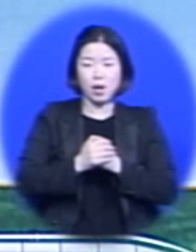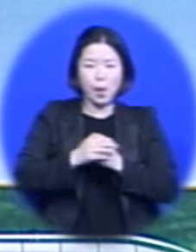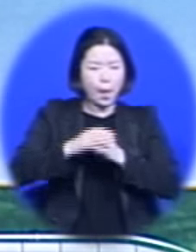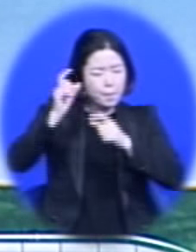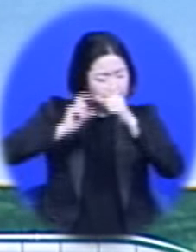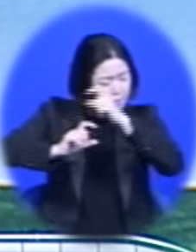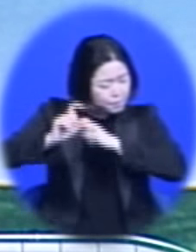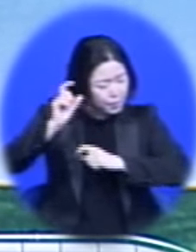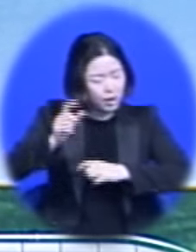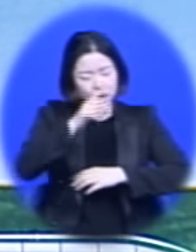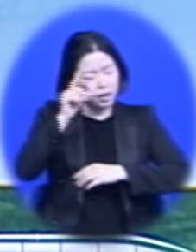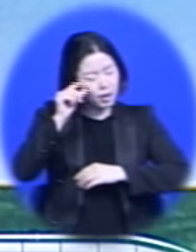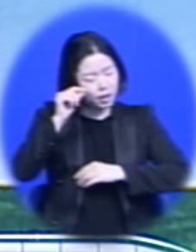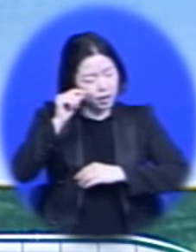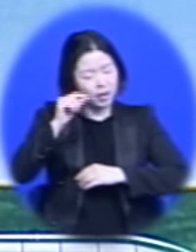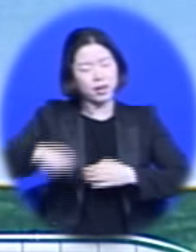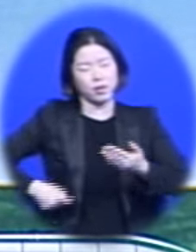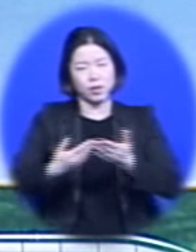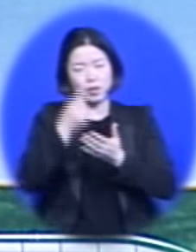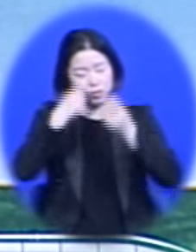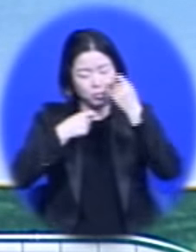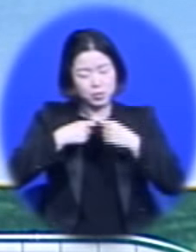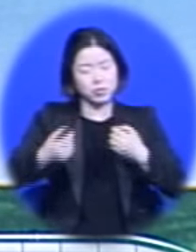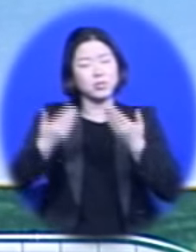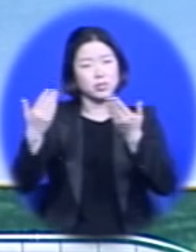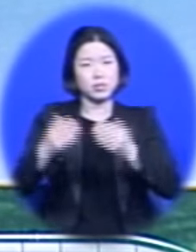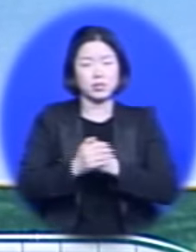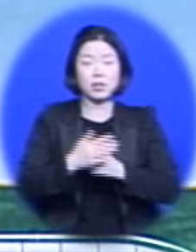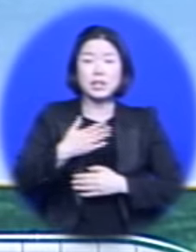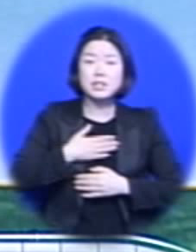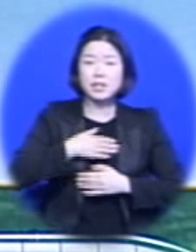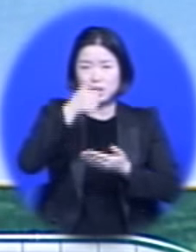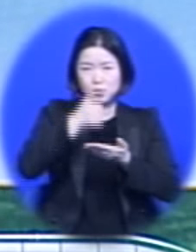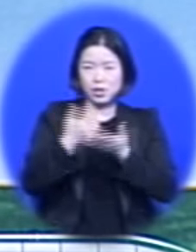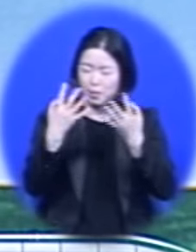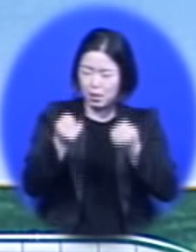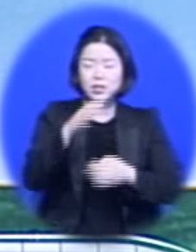밤잠을 자지 못하고 울면서 회개했어요. 그렇게 제 죄가 많은 겁니다.